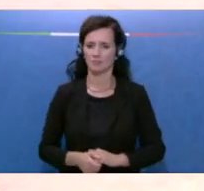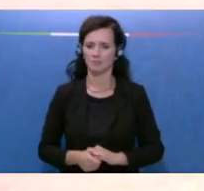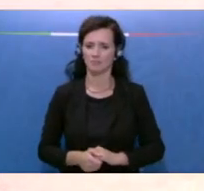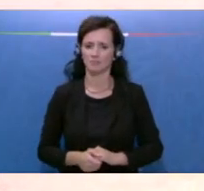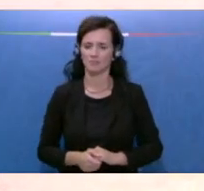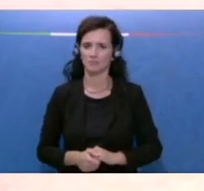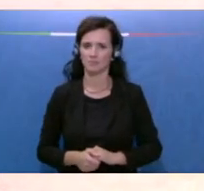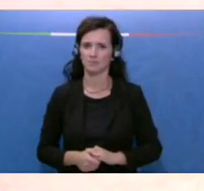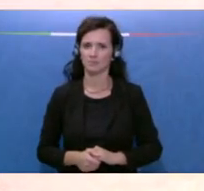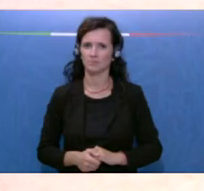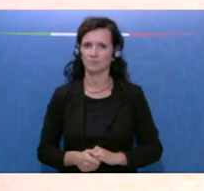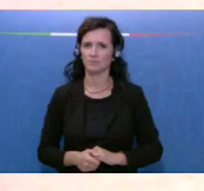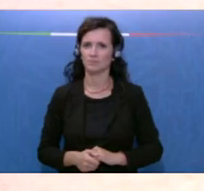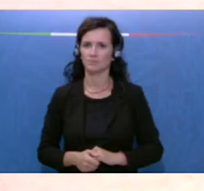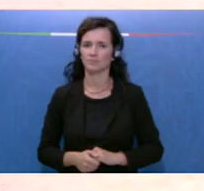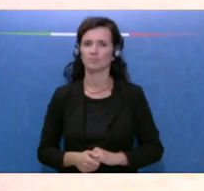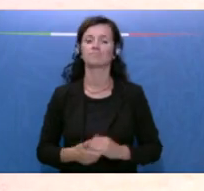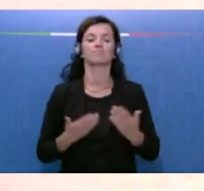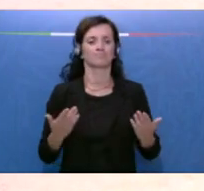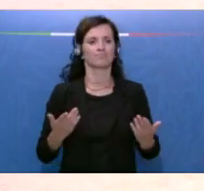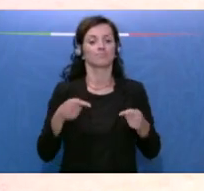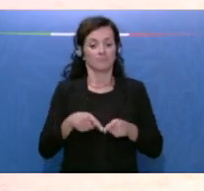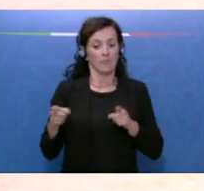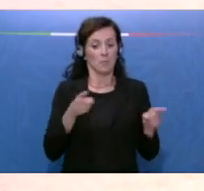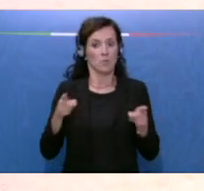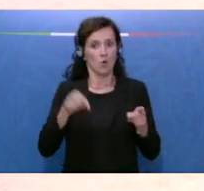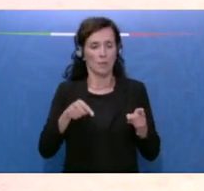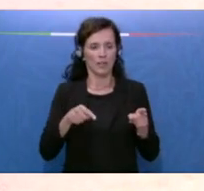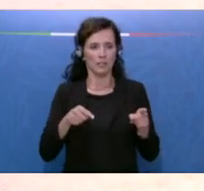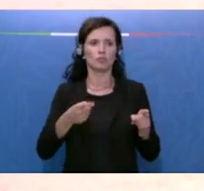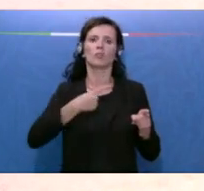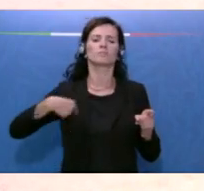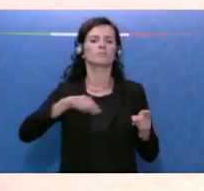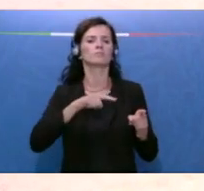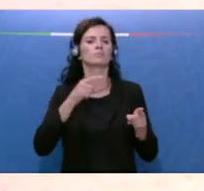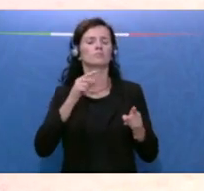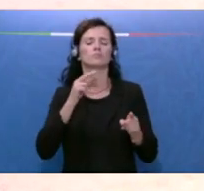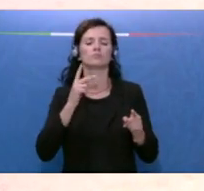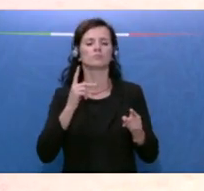now di manager in crisis italy